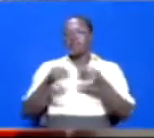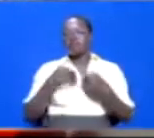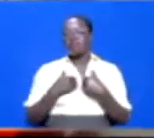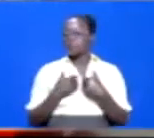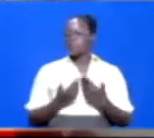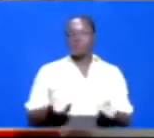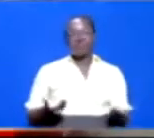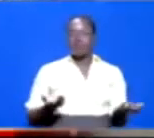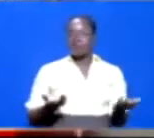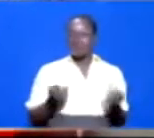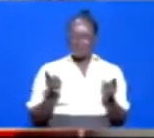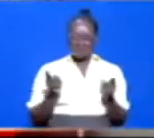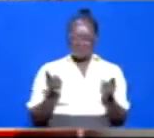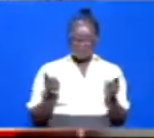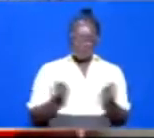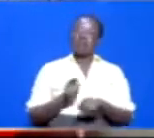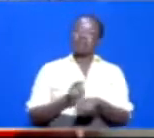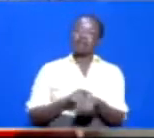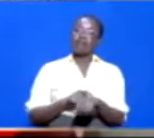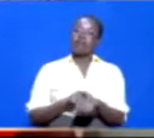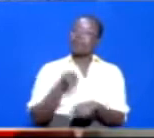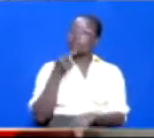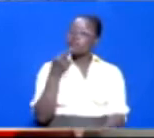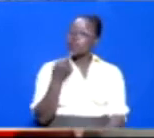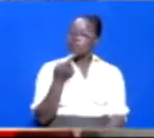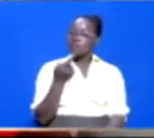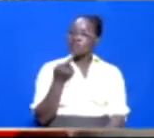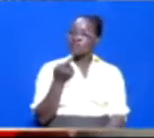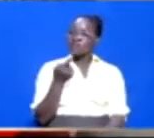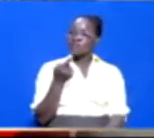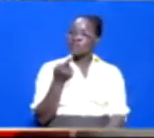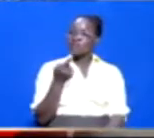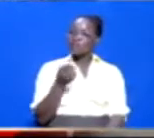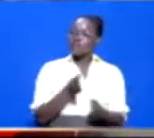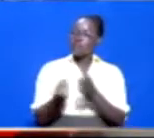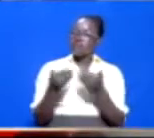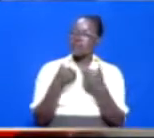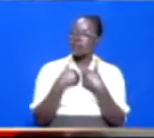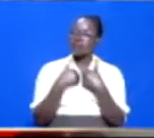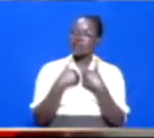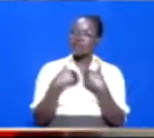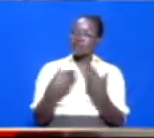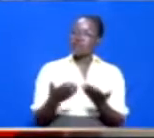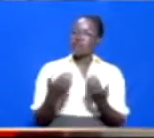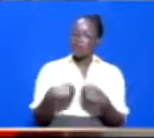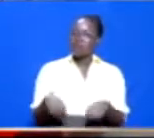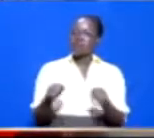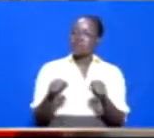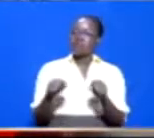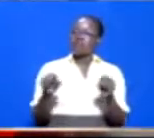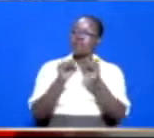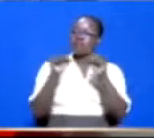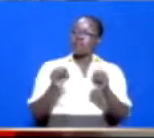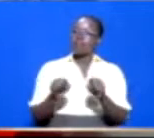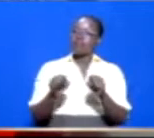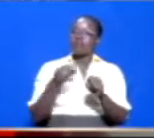Ni muda chache sana ya kusema kwamba atakuwa na hiyo nafasi ama hiyo uwezo ya kuweka zile system ambaye tunataka